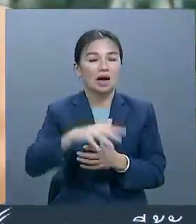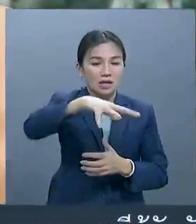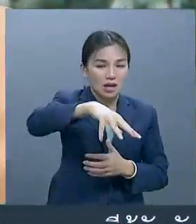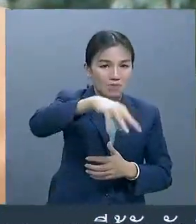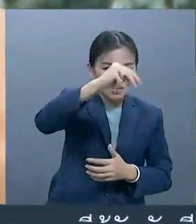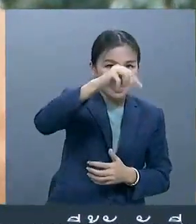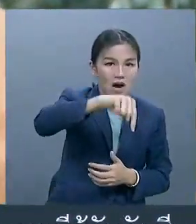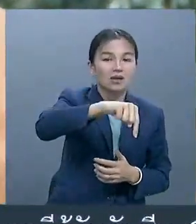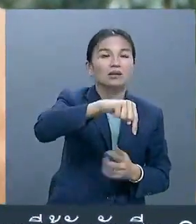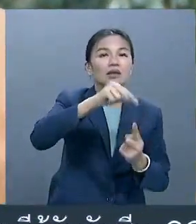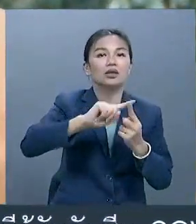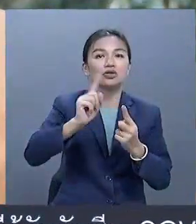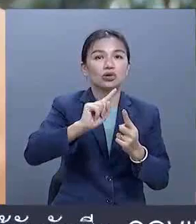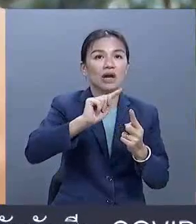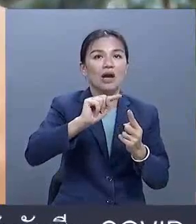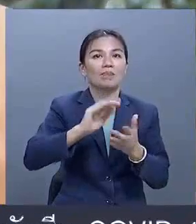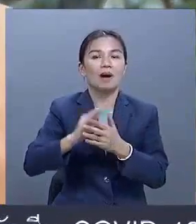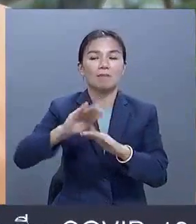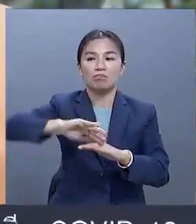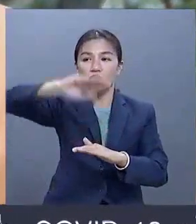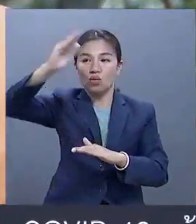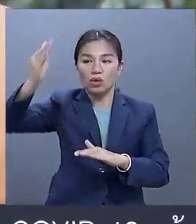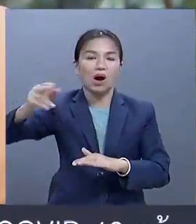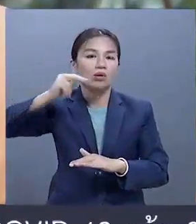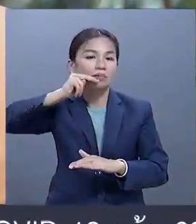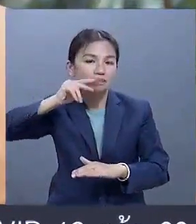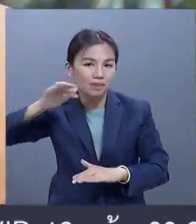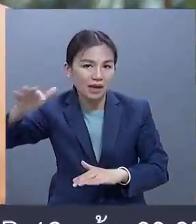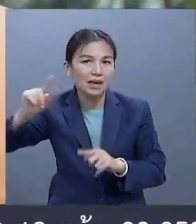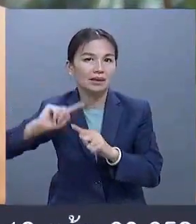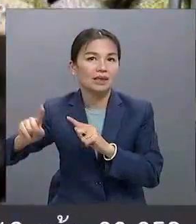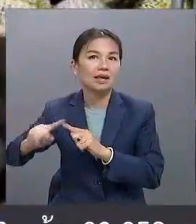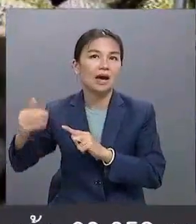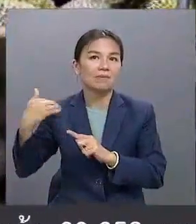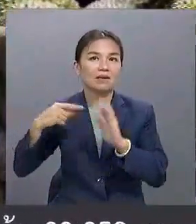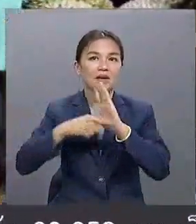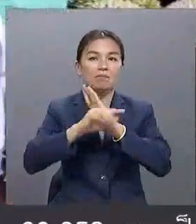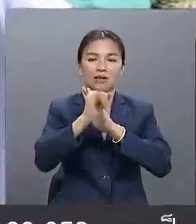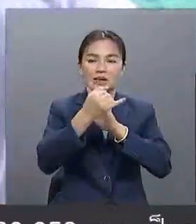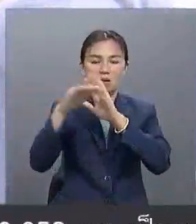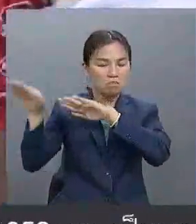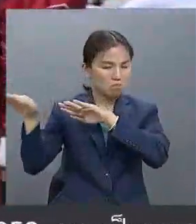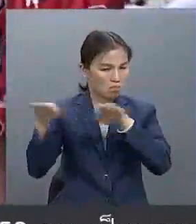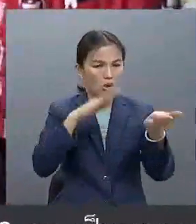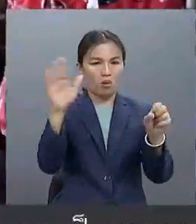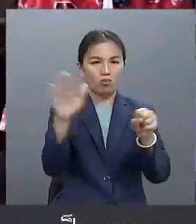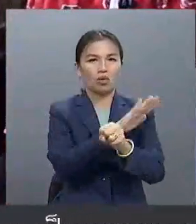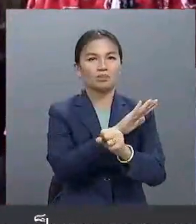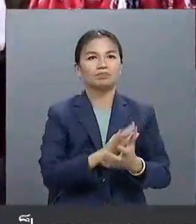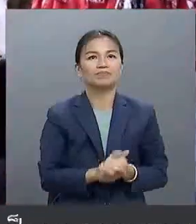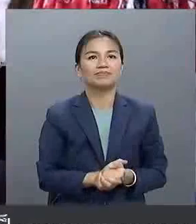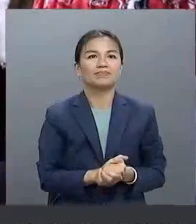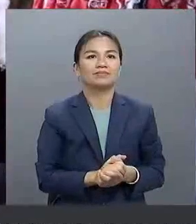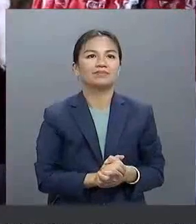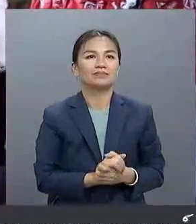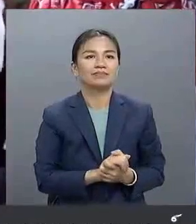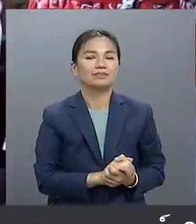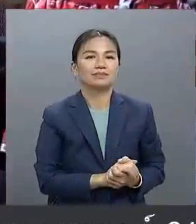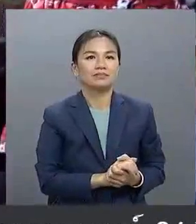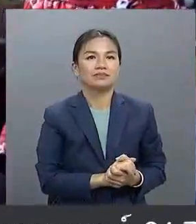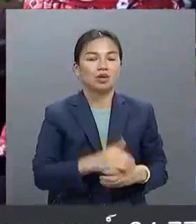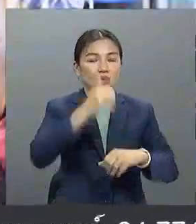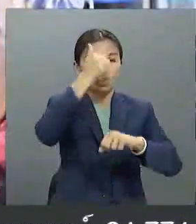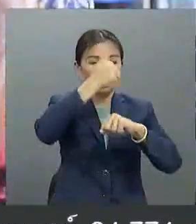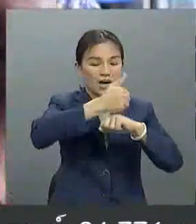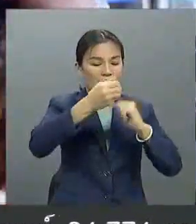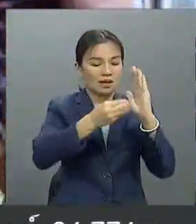เป็นภูเขาทะเลนะคะเมืองจันทร์มีพร้อมครบทุกอย่าง ขณะที่ผู้ว่าราชการจังหวัดจันทบุรี